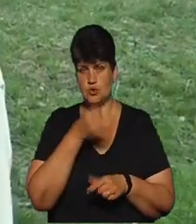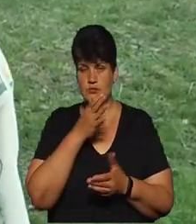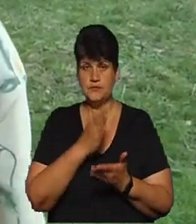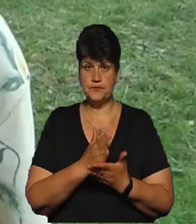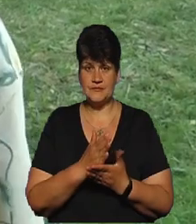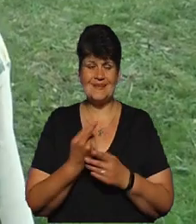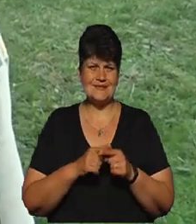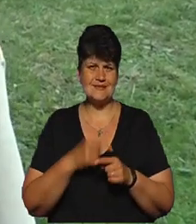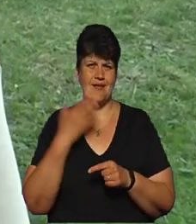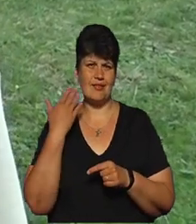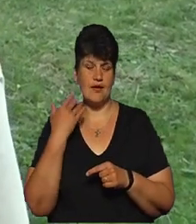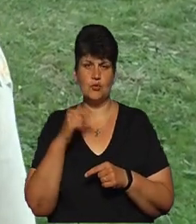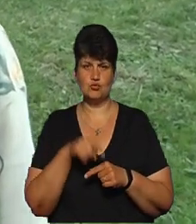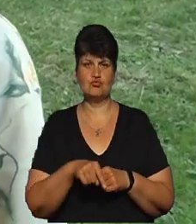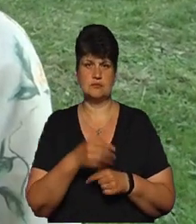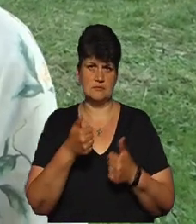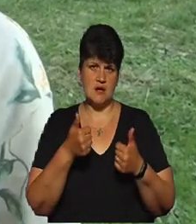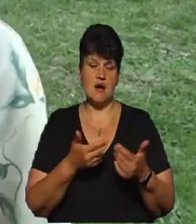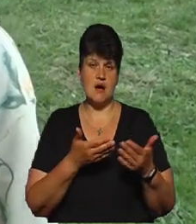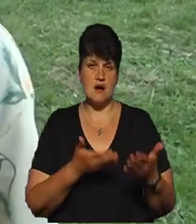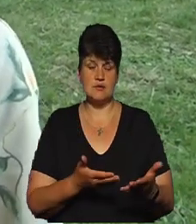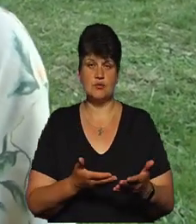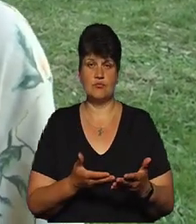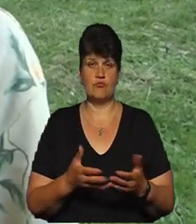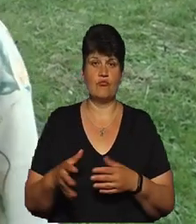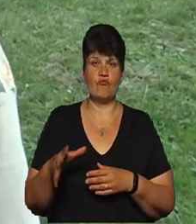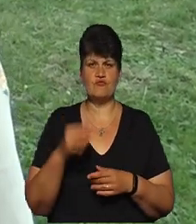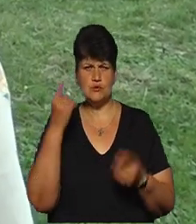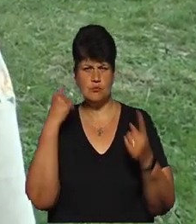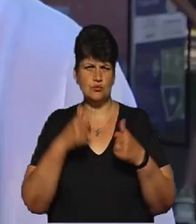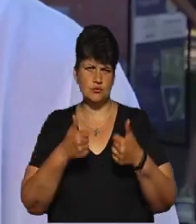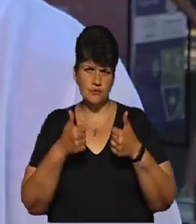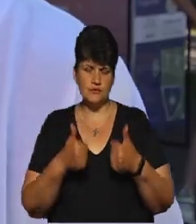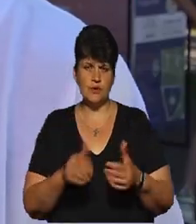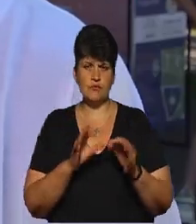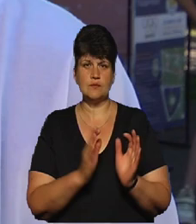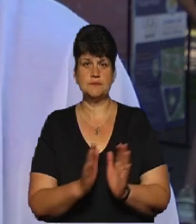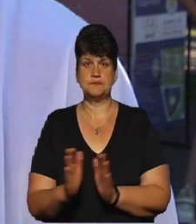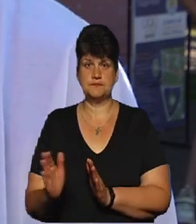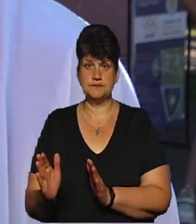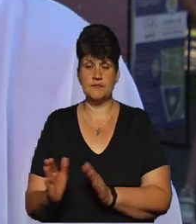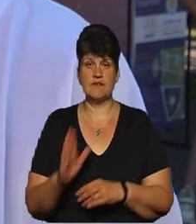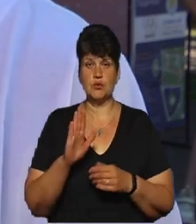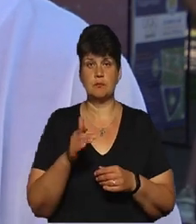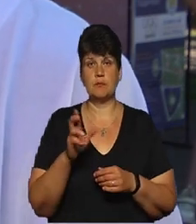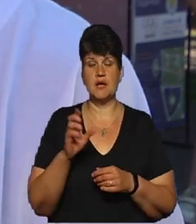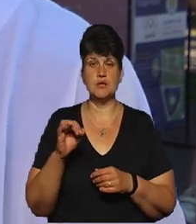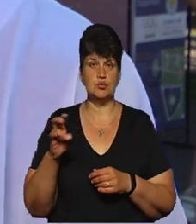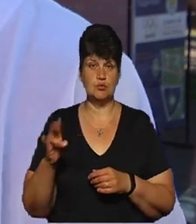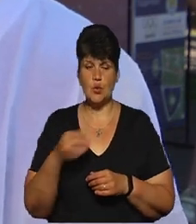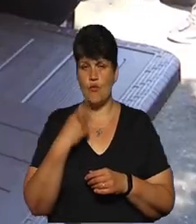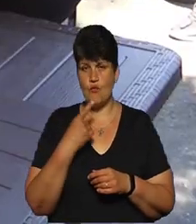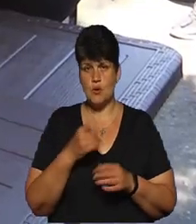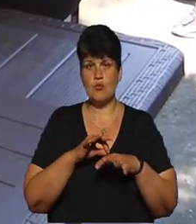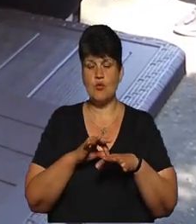легко і тут гарно, все придумано гарно, все безпечно. Вікторія Безгубенко-Гнатишин каже, проводять Олімпійський